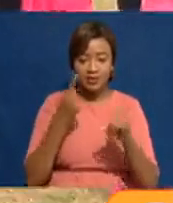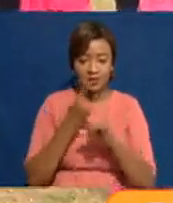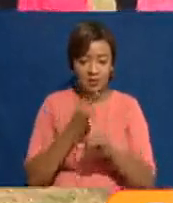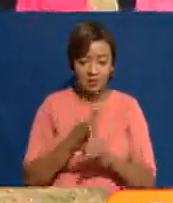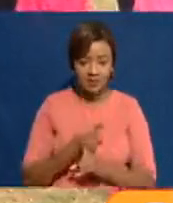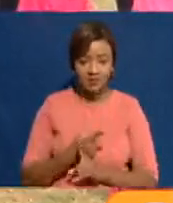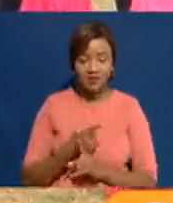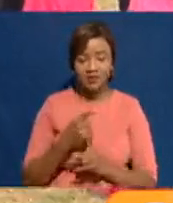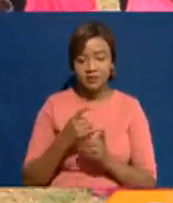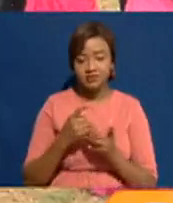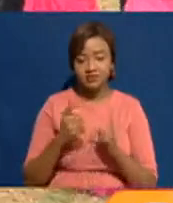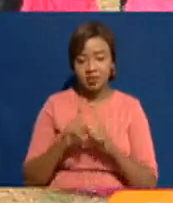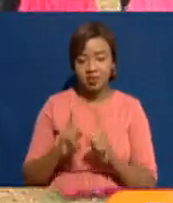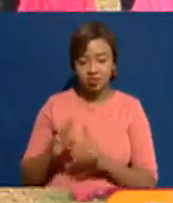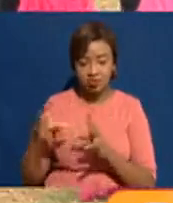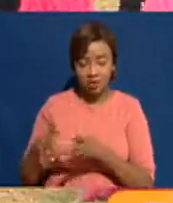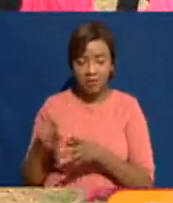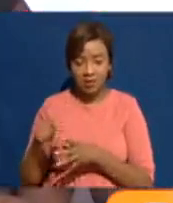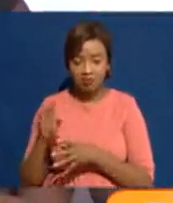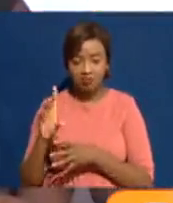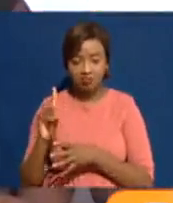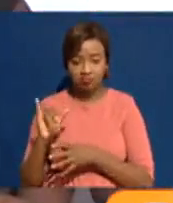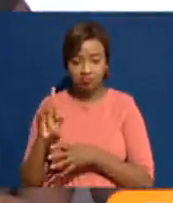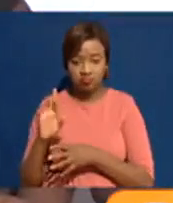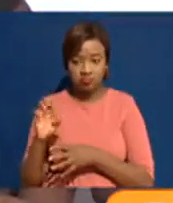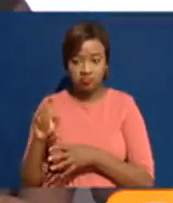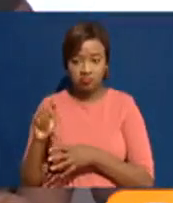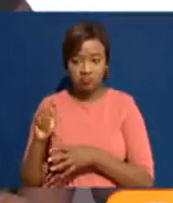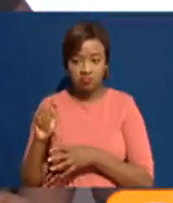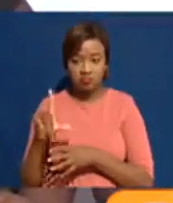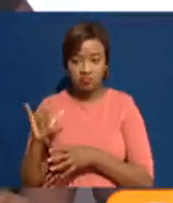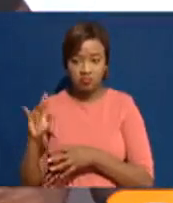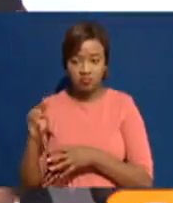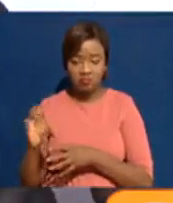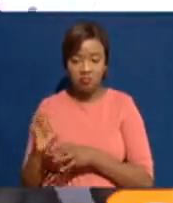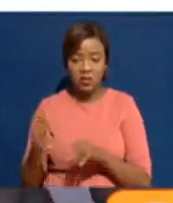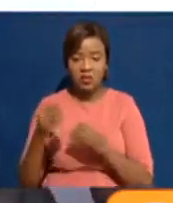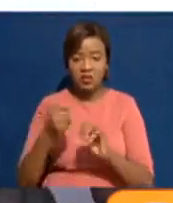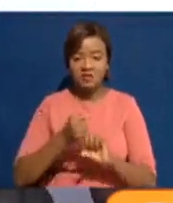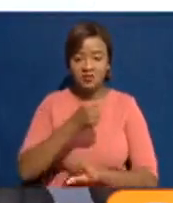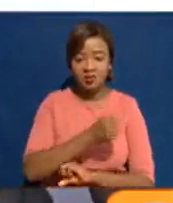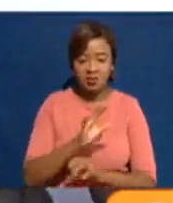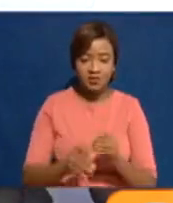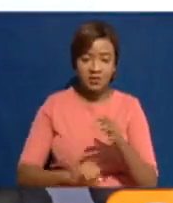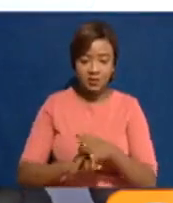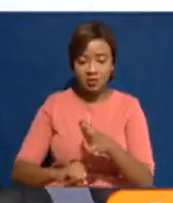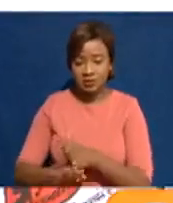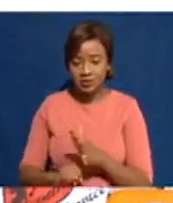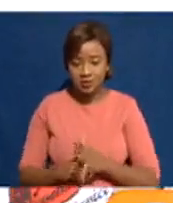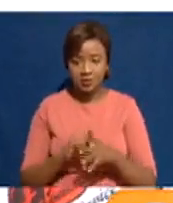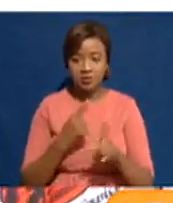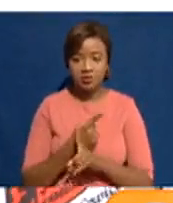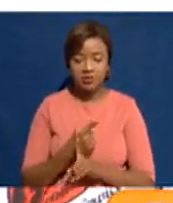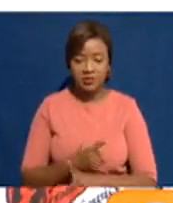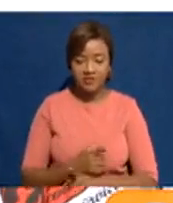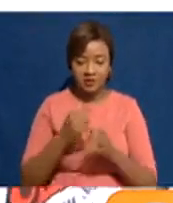ushirikiano na kampuni ya bima ya Directline walitoa msaada maalum kwa watoto mayatima kutoka maeneo mbalimbali kaunti hii kama